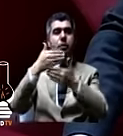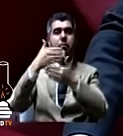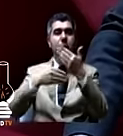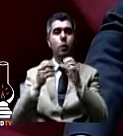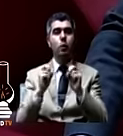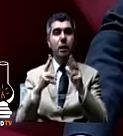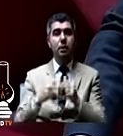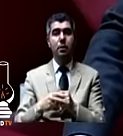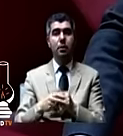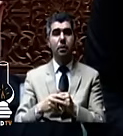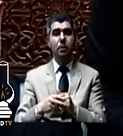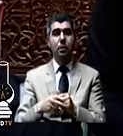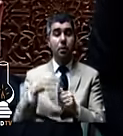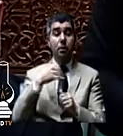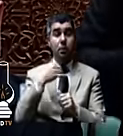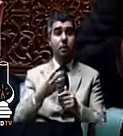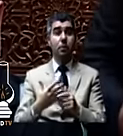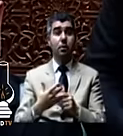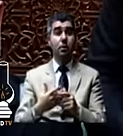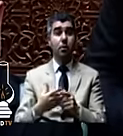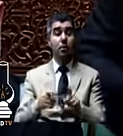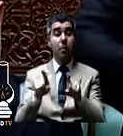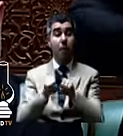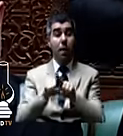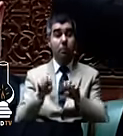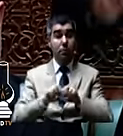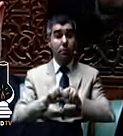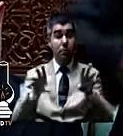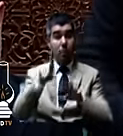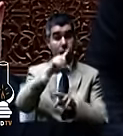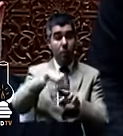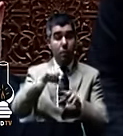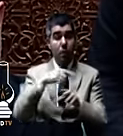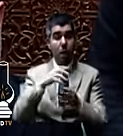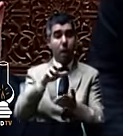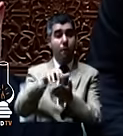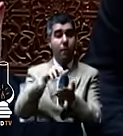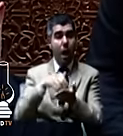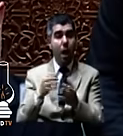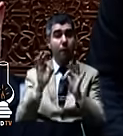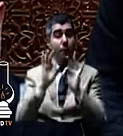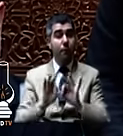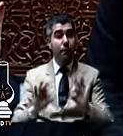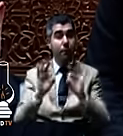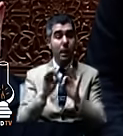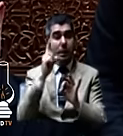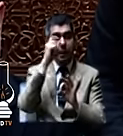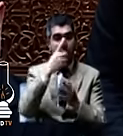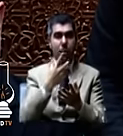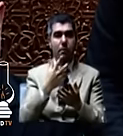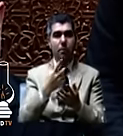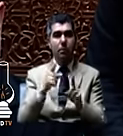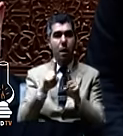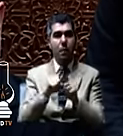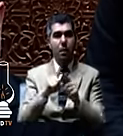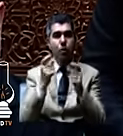خصنا مناطق صناعيه مجهزه. ما يمكنش نبقاو بهذا الاستثناء تنهلكوا الارض والنسل، وبالتالي تندعوا اننا كنصلحوا، وبالتالي هذا